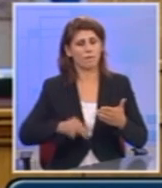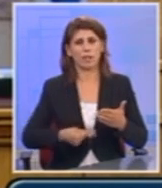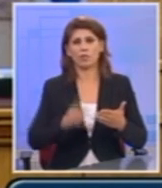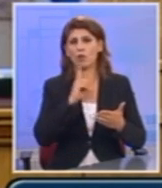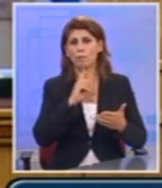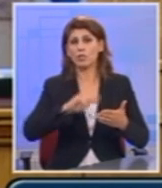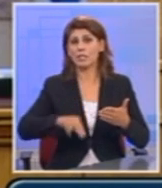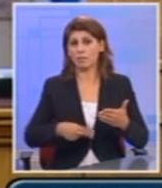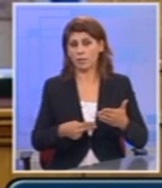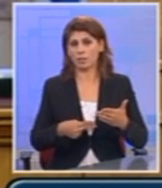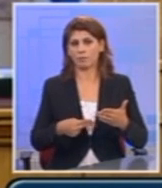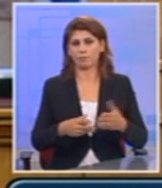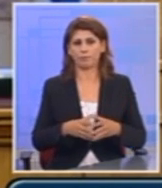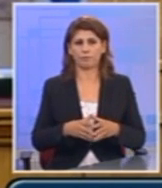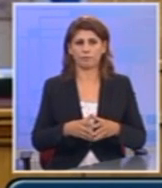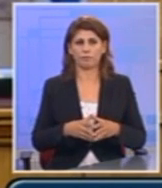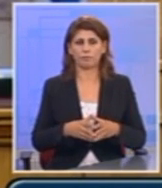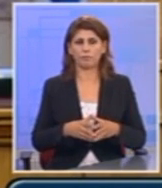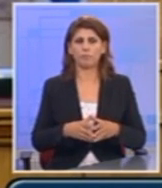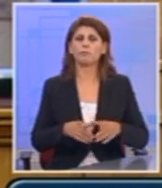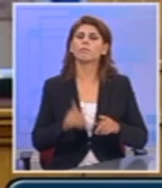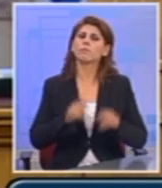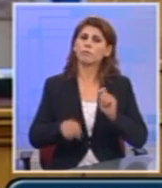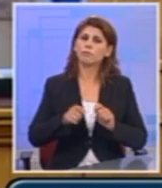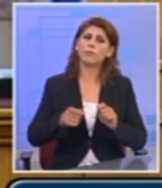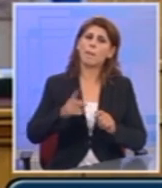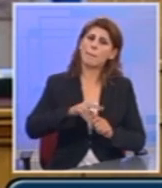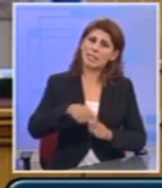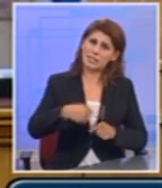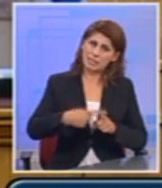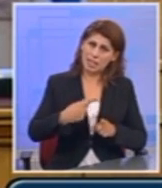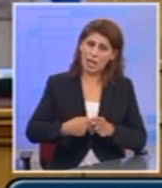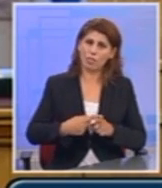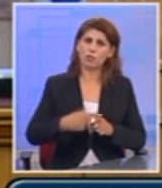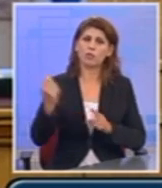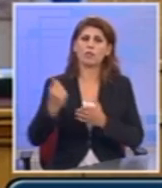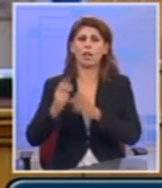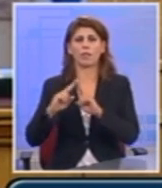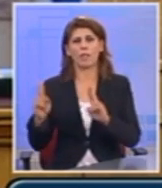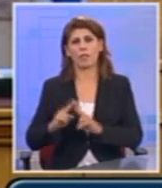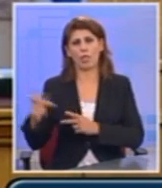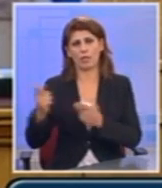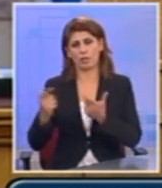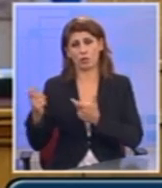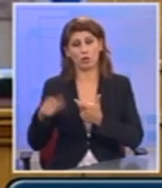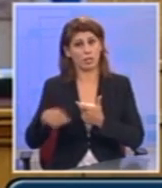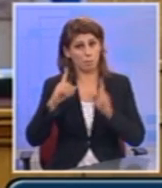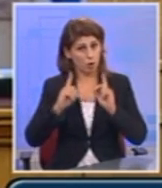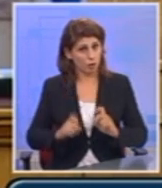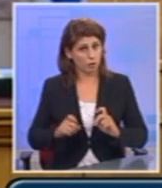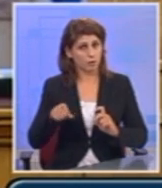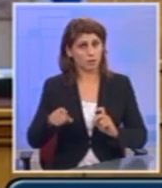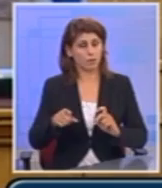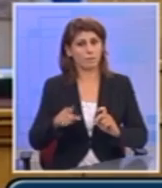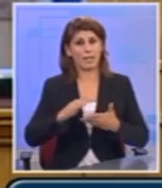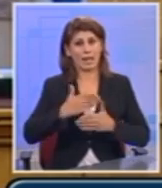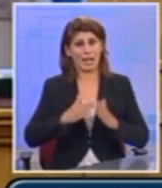είναι η σύμβαση που συνήφθη μεταξύ της του κράτους της ελλάδας και των διεθνών δανειστών οι υποχρεώσεις σύμφωνα με τη χάρτα